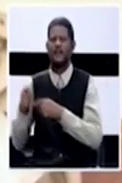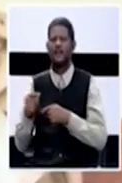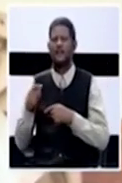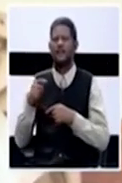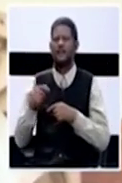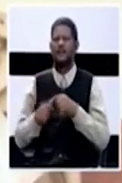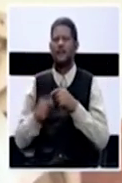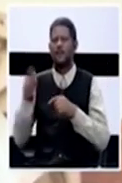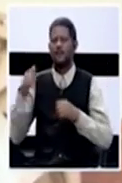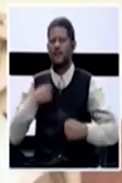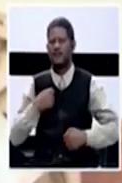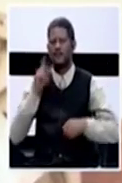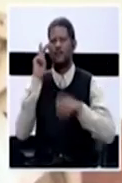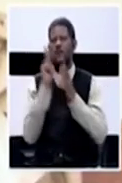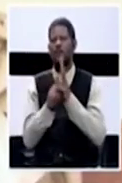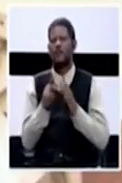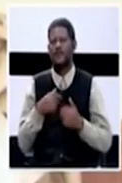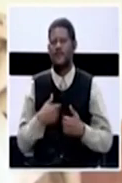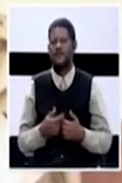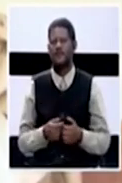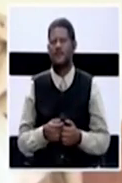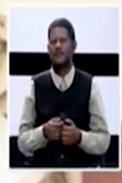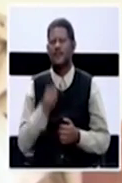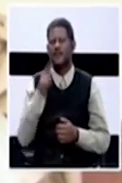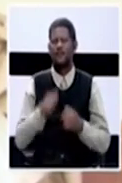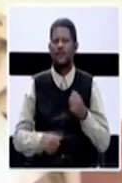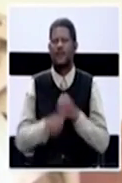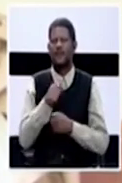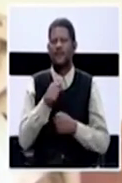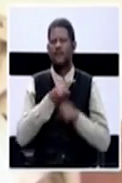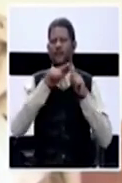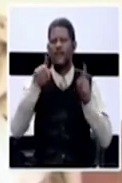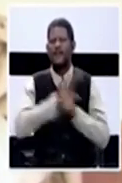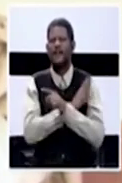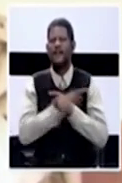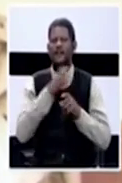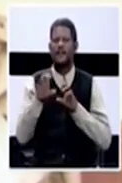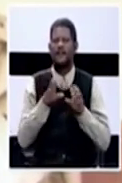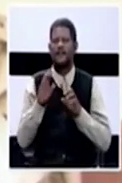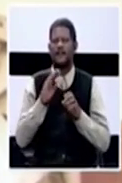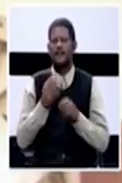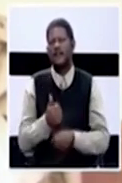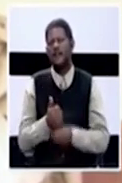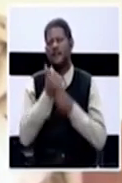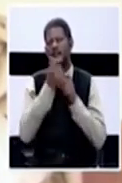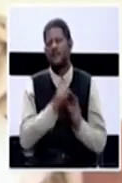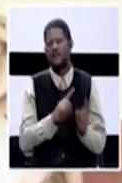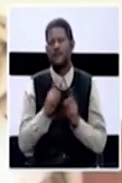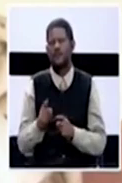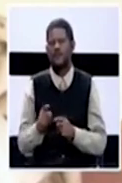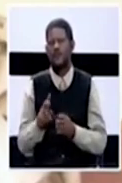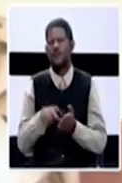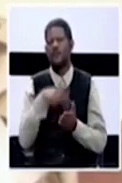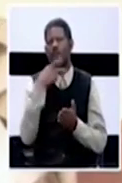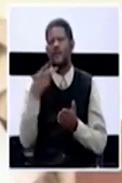ረኺቦምኒ ኣብኣ ተሃሪመ ማለት እዩ ካብኡ ተሃሪመ በቲ ፍሉይ ሓይሊ ዝገበረለይ ሓገዝ ውን ተደርብየ